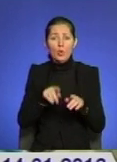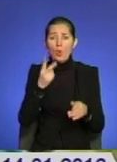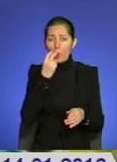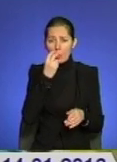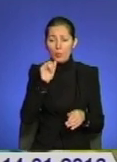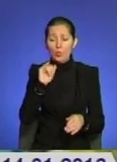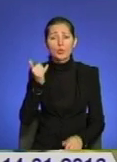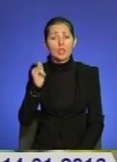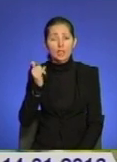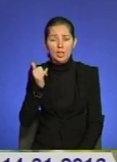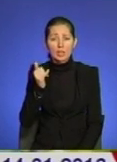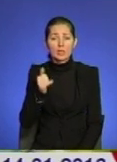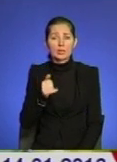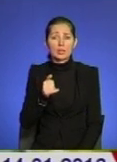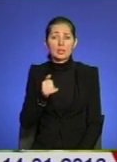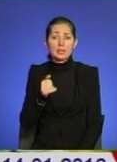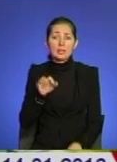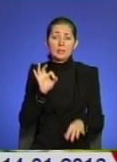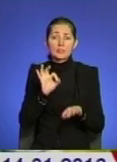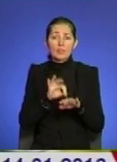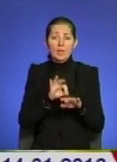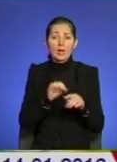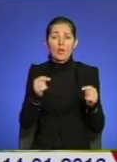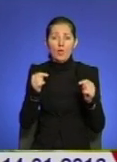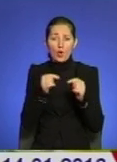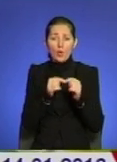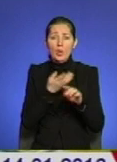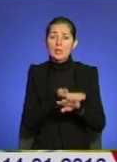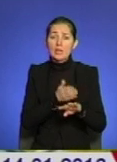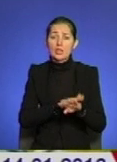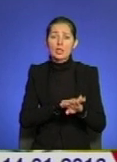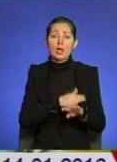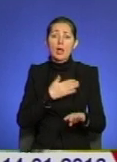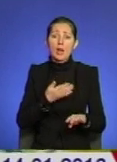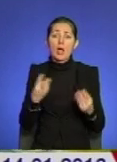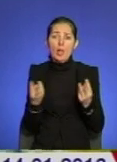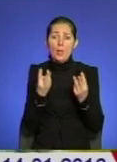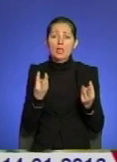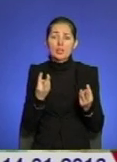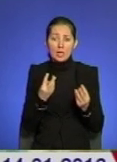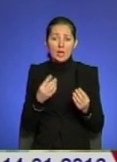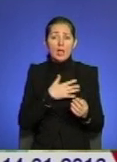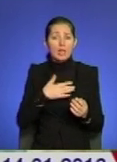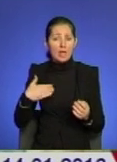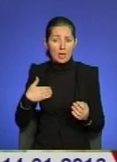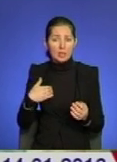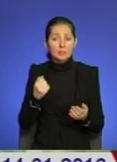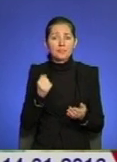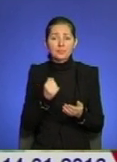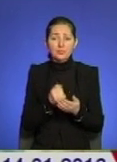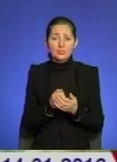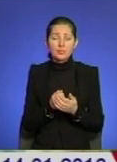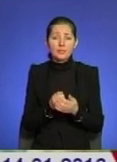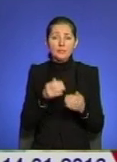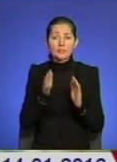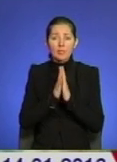у дитини із клінічним діагнозом тяжка пневмонія. Так, на сьогодні один підтверджений. Але